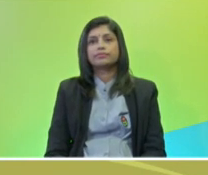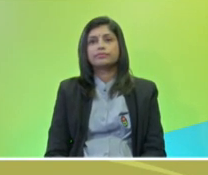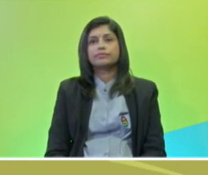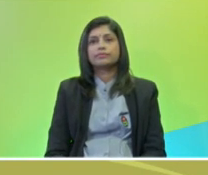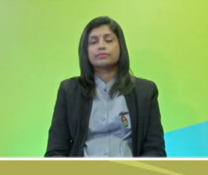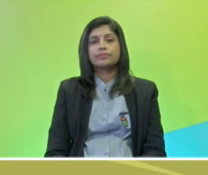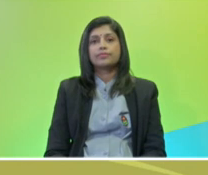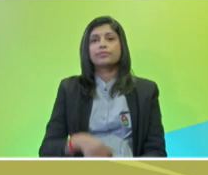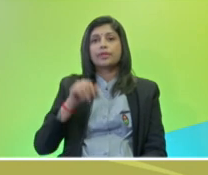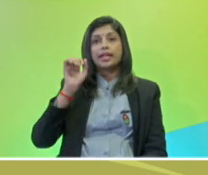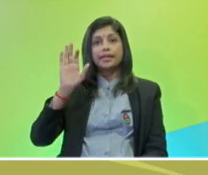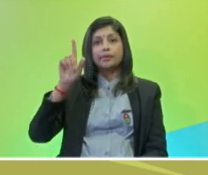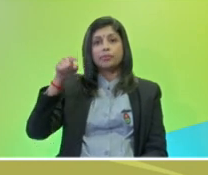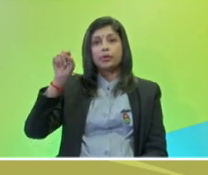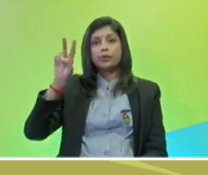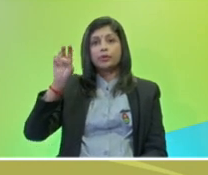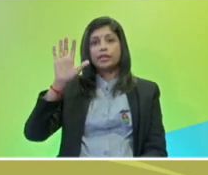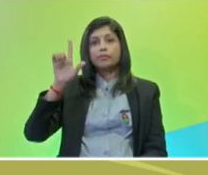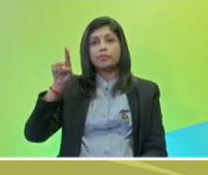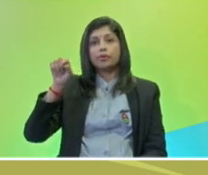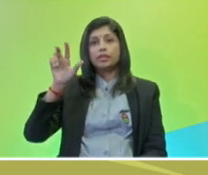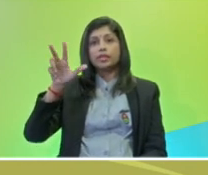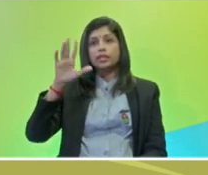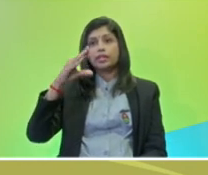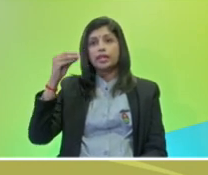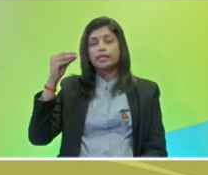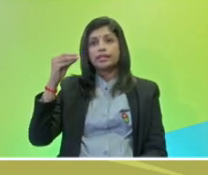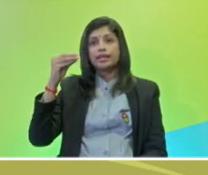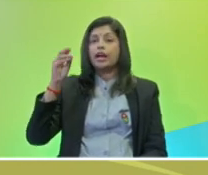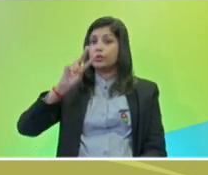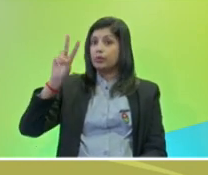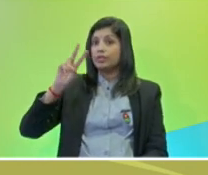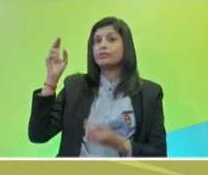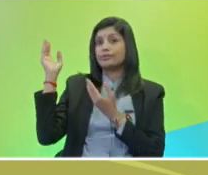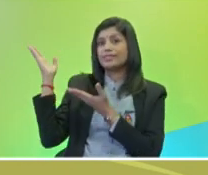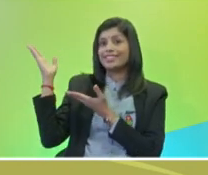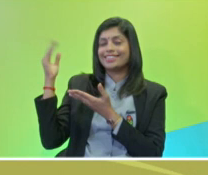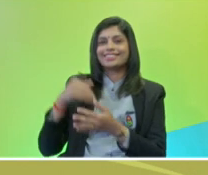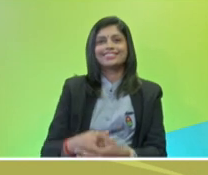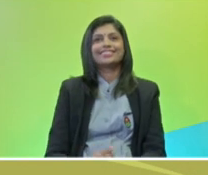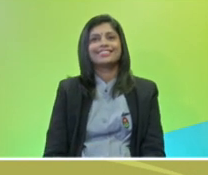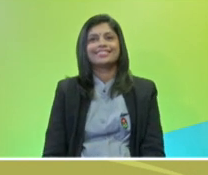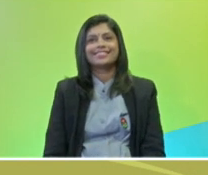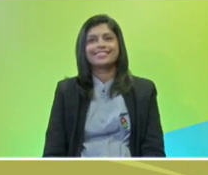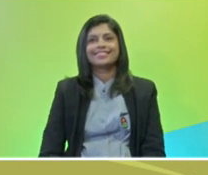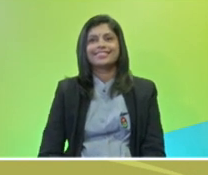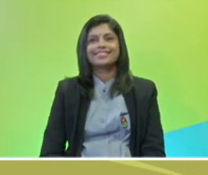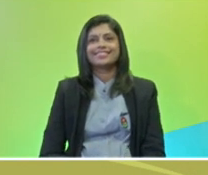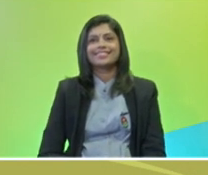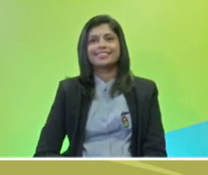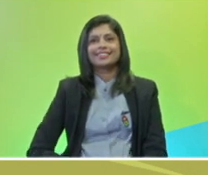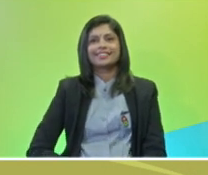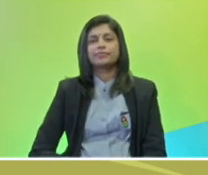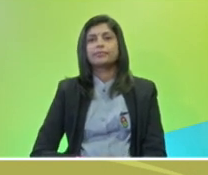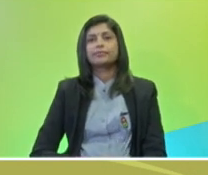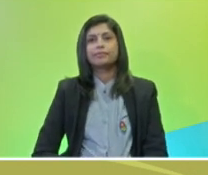populehan 3 puluhan 4 jadi kita tengok dekat saya di pembelajaran ini bagaimana yang boleh dilakukan untuk kita